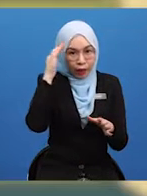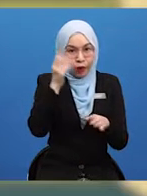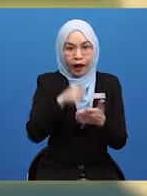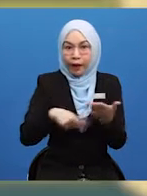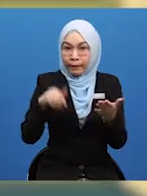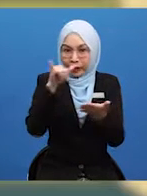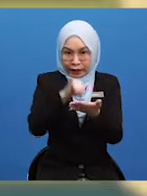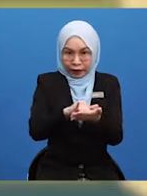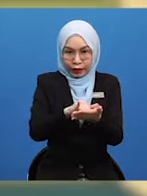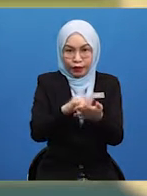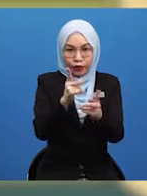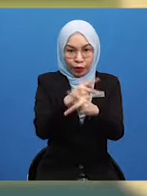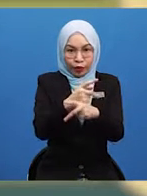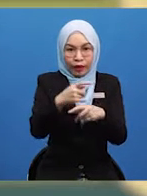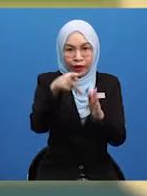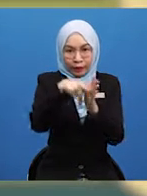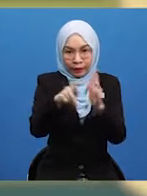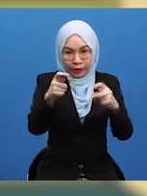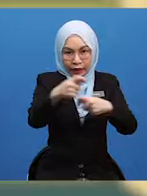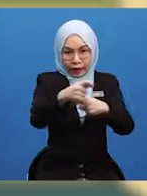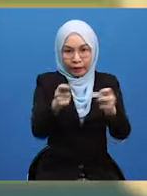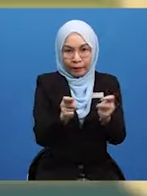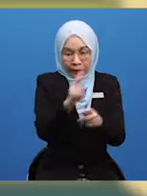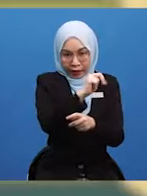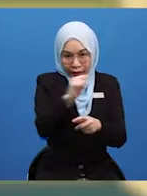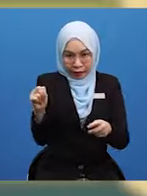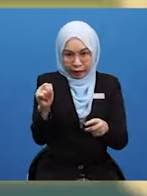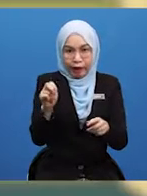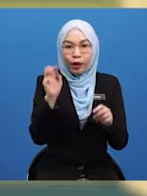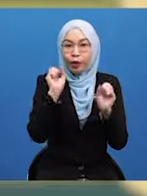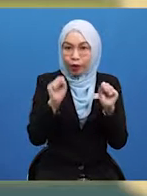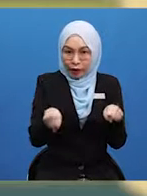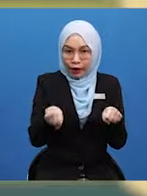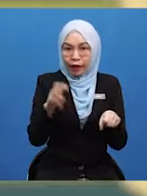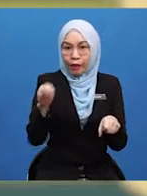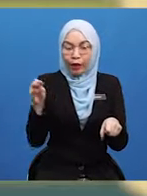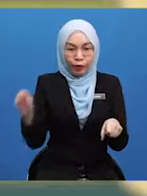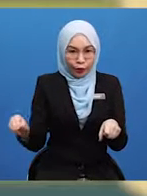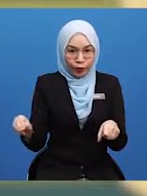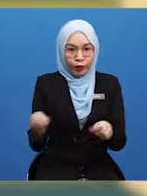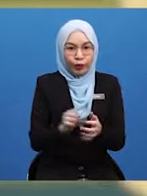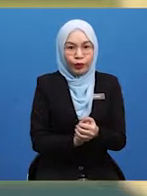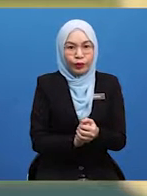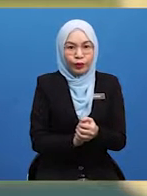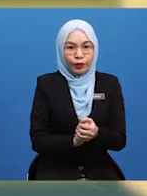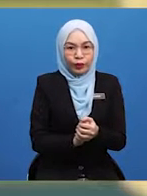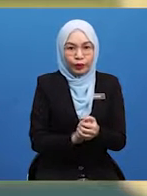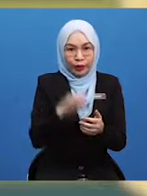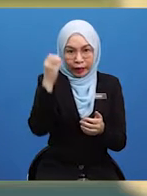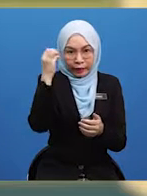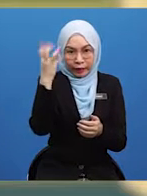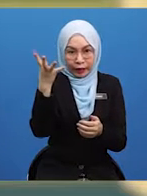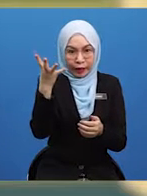Bolehkah murid-murid mengenal pasti apakah pola pertempatan di kawasan tempat